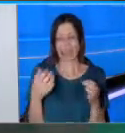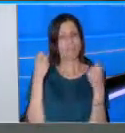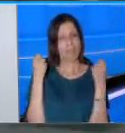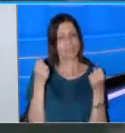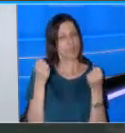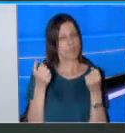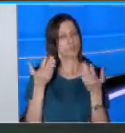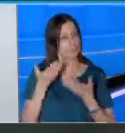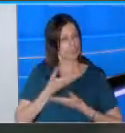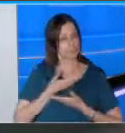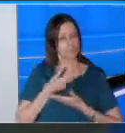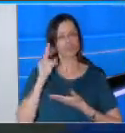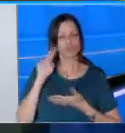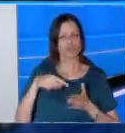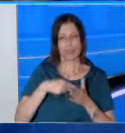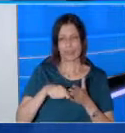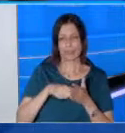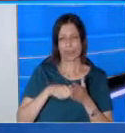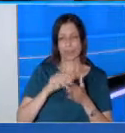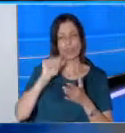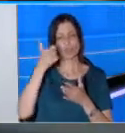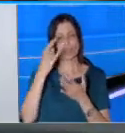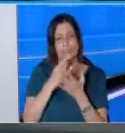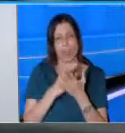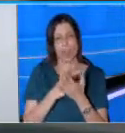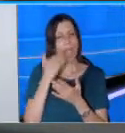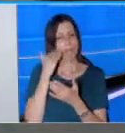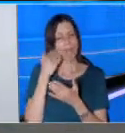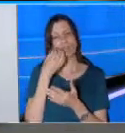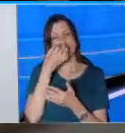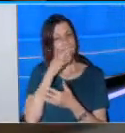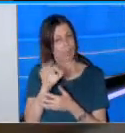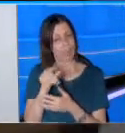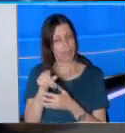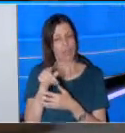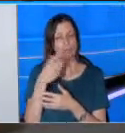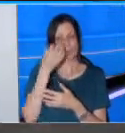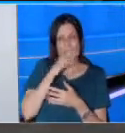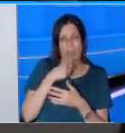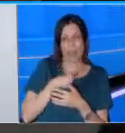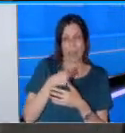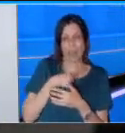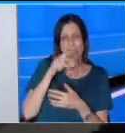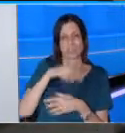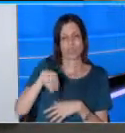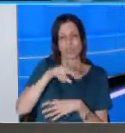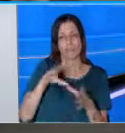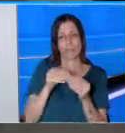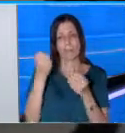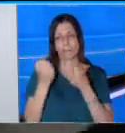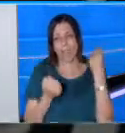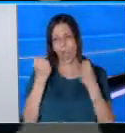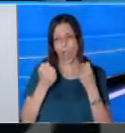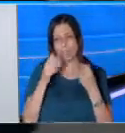בהפגנות לגיטימיות, ישנו התיקון הראשון בחוקה האמריקאית, מותר לך נדב ומותר לי להסתובב עם מכונית